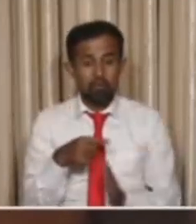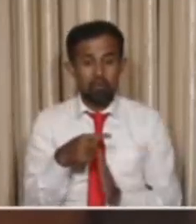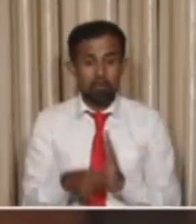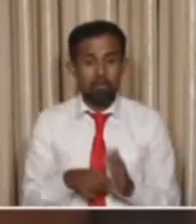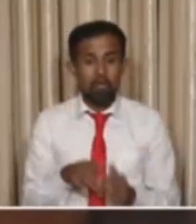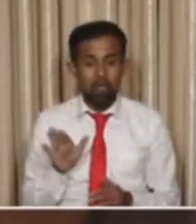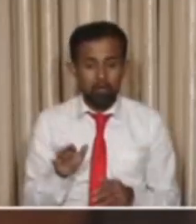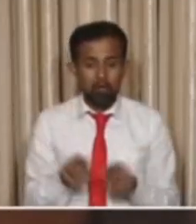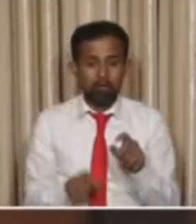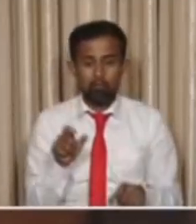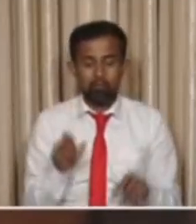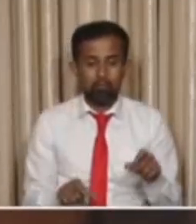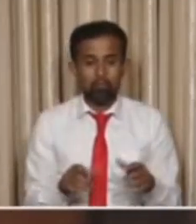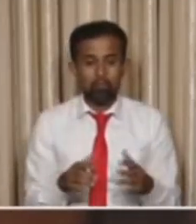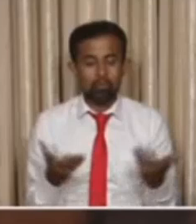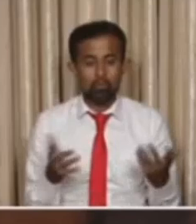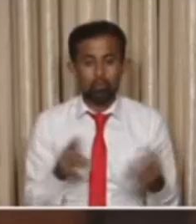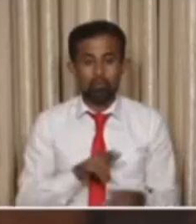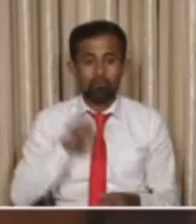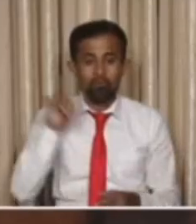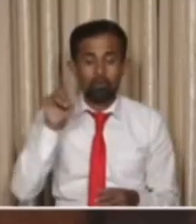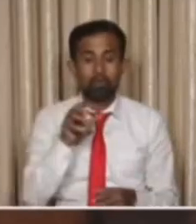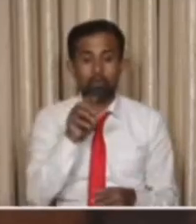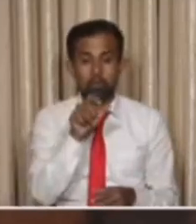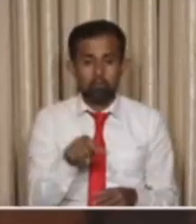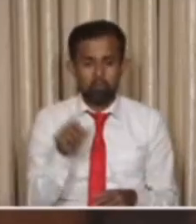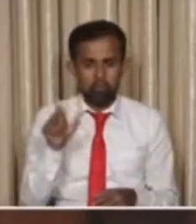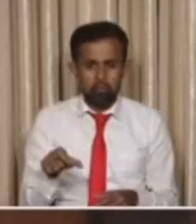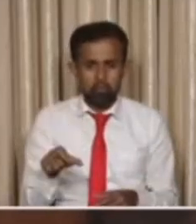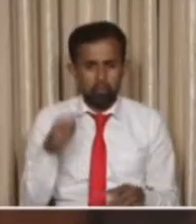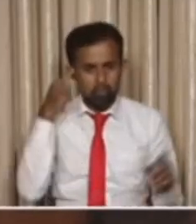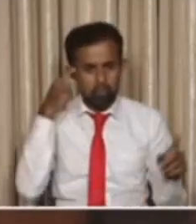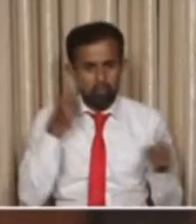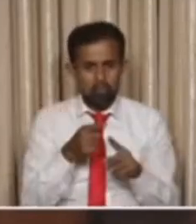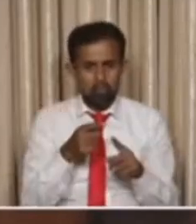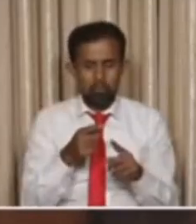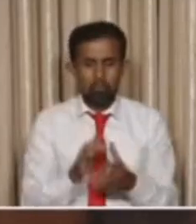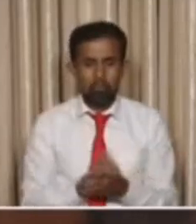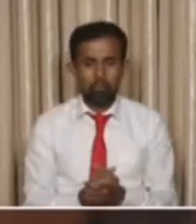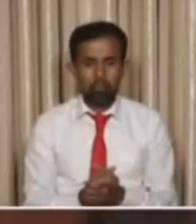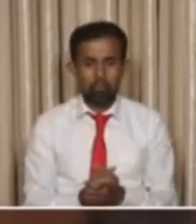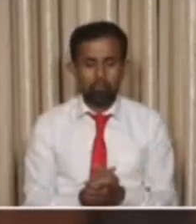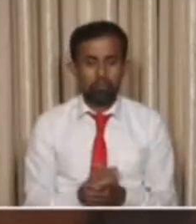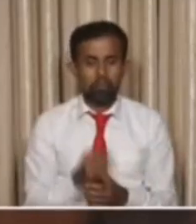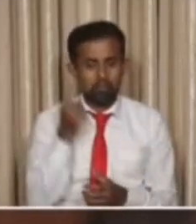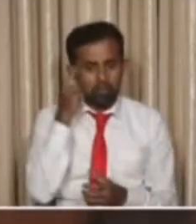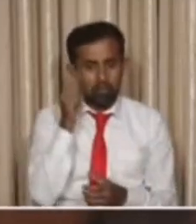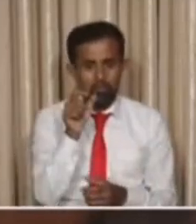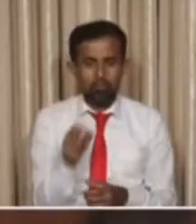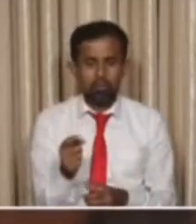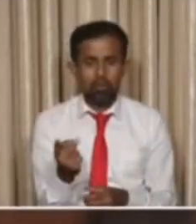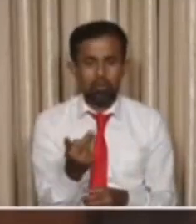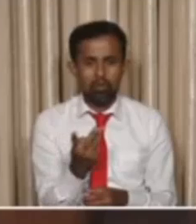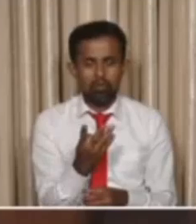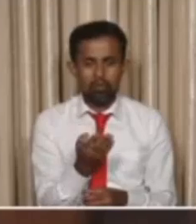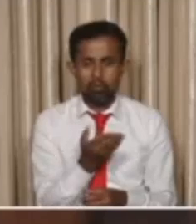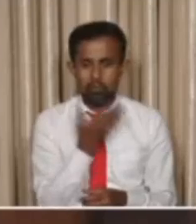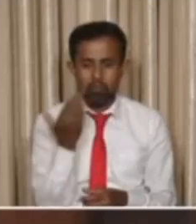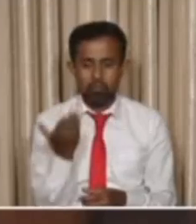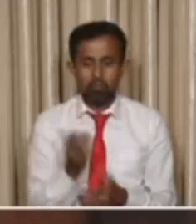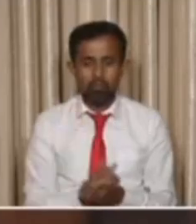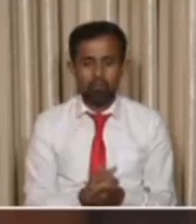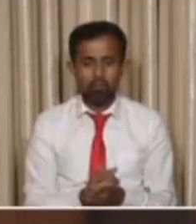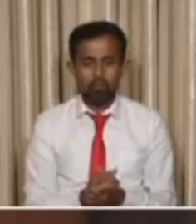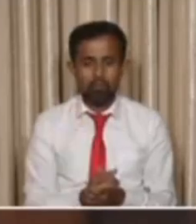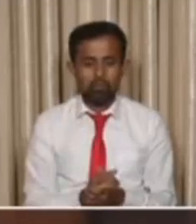மற்றும் இந்த விடயத்தை பற்றி தெரிந்தவர்கள் பலர் இருக்கிறார்கள், அவர்களை முள்வாங்கி இந்த ஆய்வை செய்து இந்த விடயத்தை செய்தால்